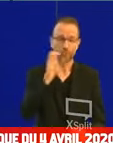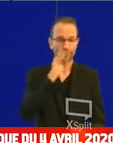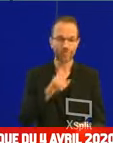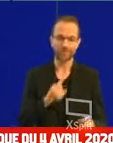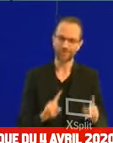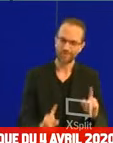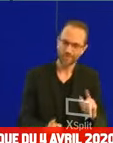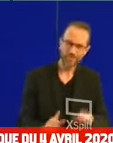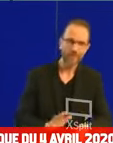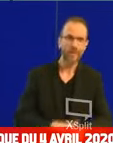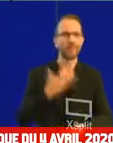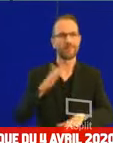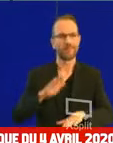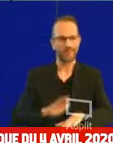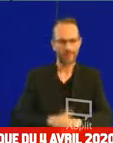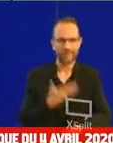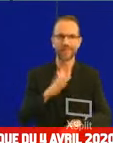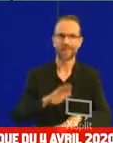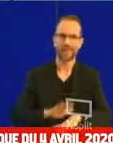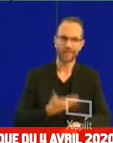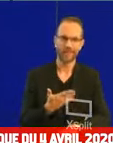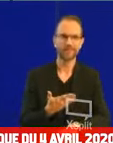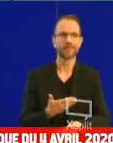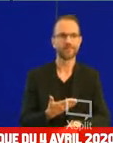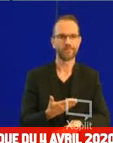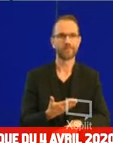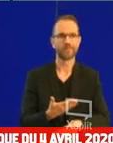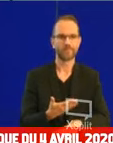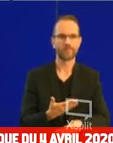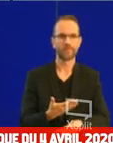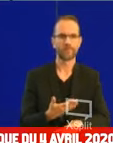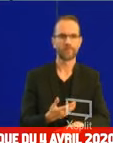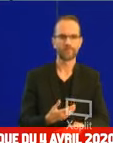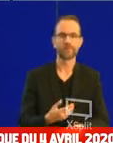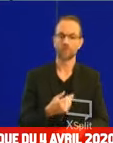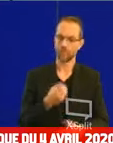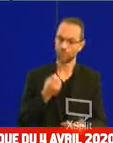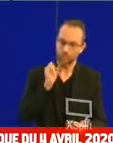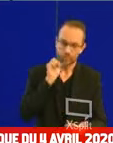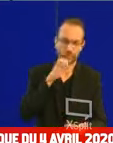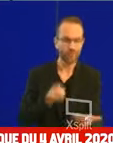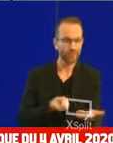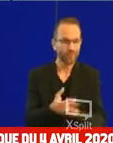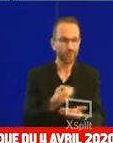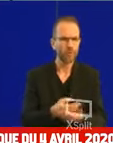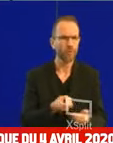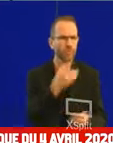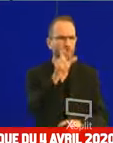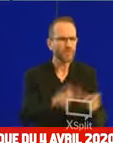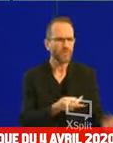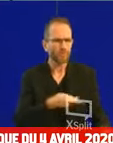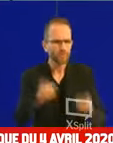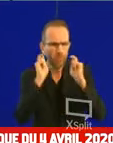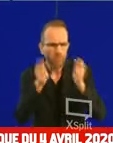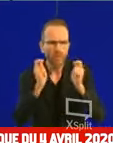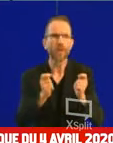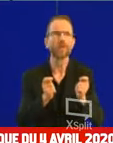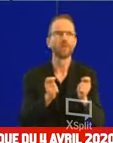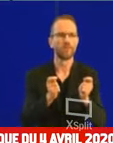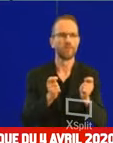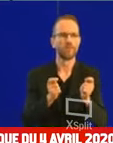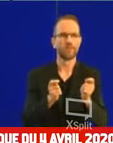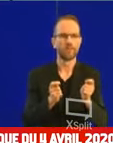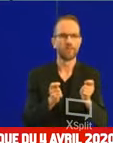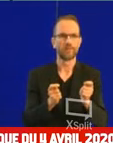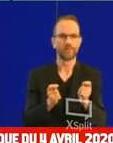personnes qui sont admises à l'hôpital car c'est selon nous le meilleur indicateur indirect